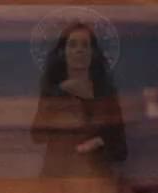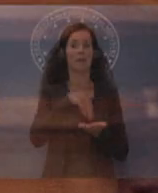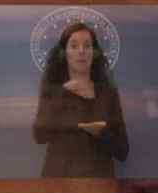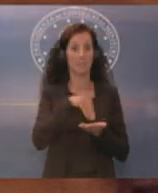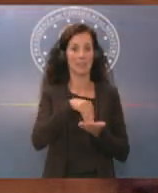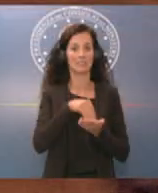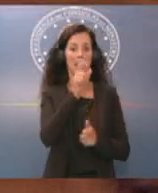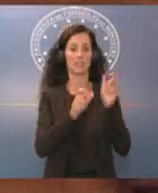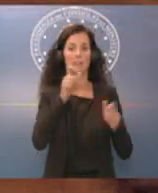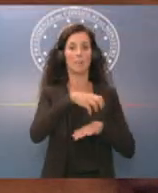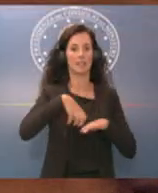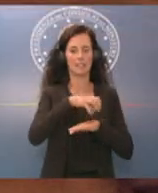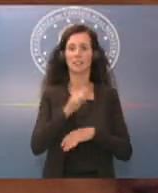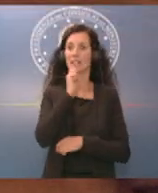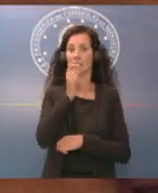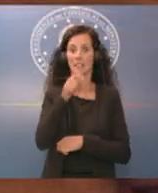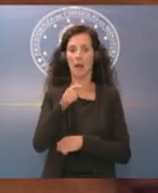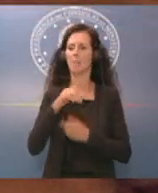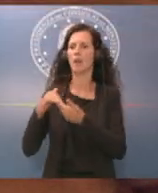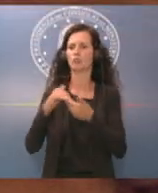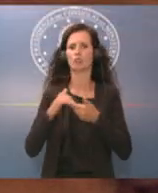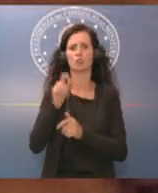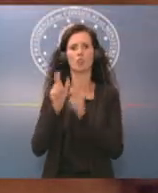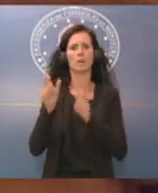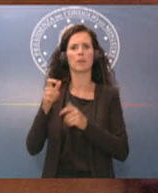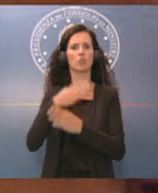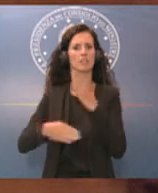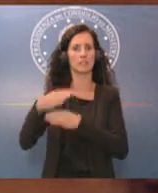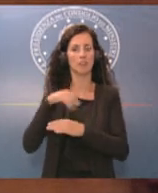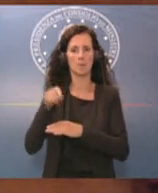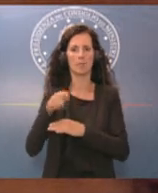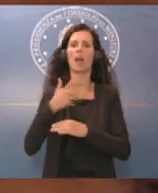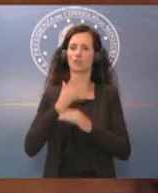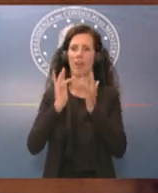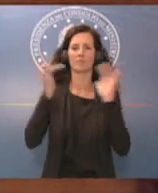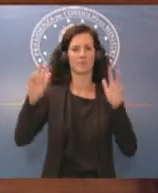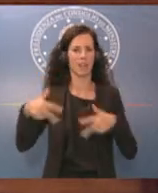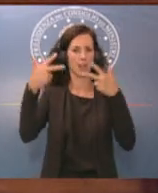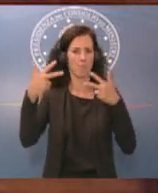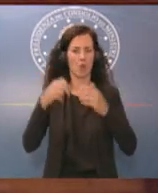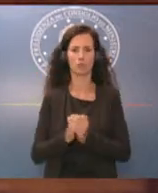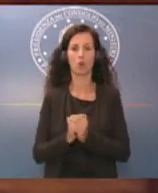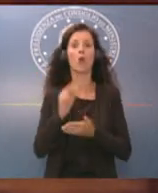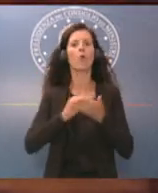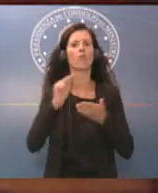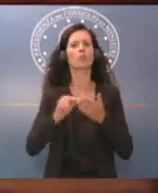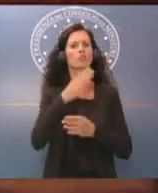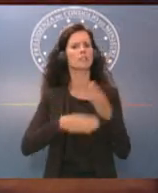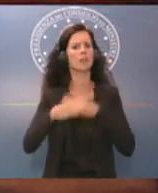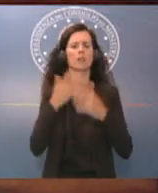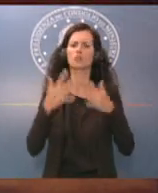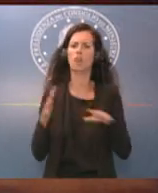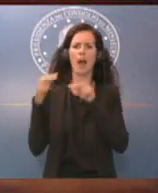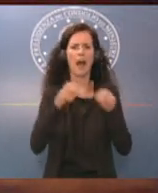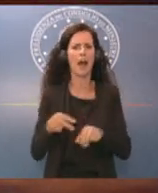ministri, la stampa e le associazioni con le delle persone con disabilità collegate anche da remoto. L'Ufficio per la disabilità è da anni